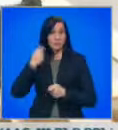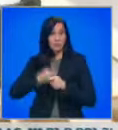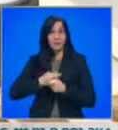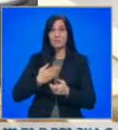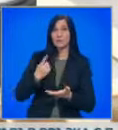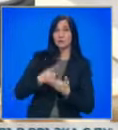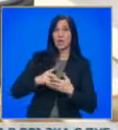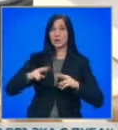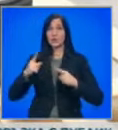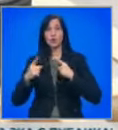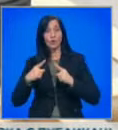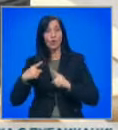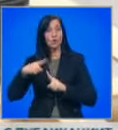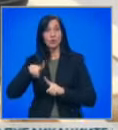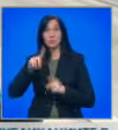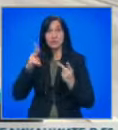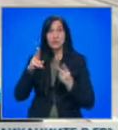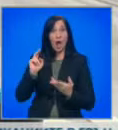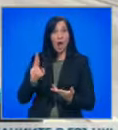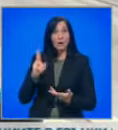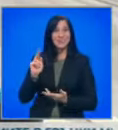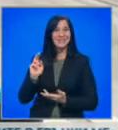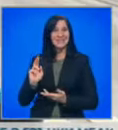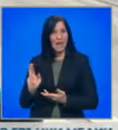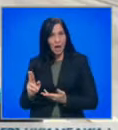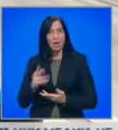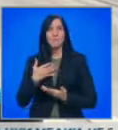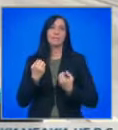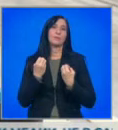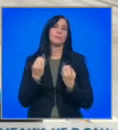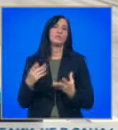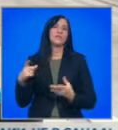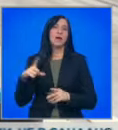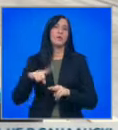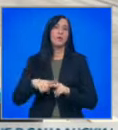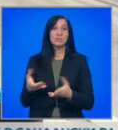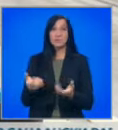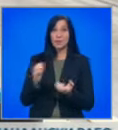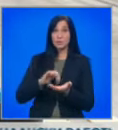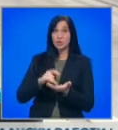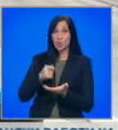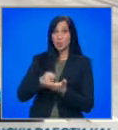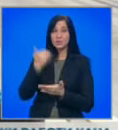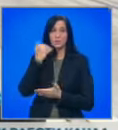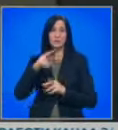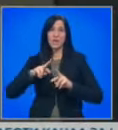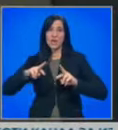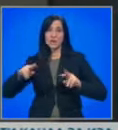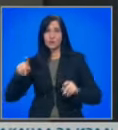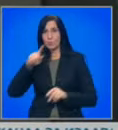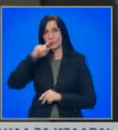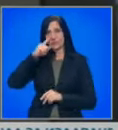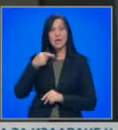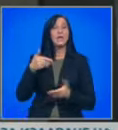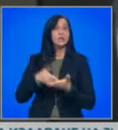договори. Тодоров не разбира как така ЦИК няма да позволява Сиела Норма да си вземе машините, закупени за ползване по различно предназначение.